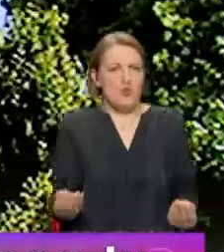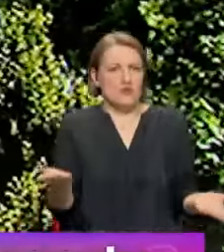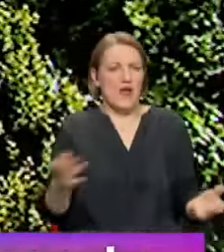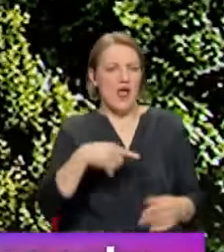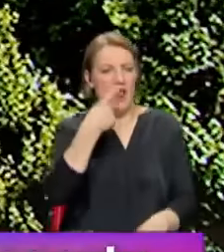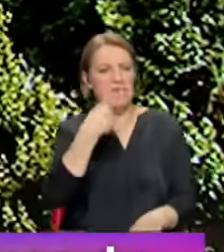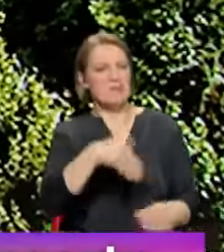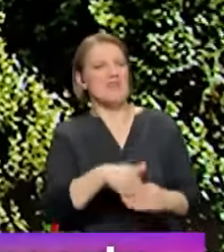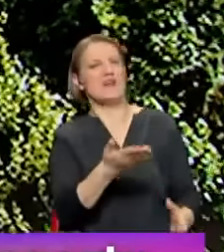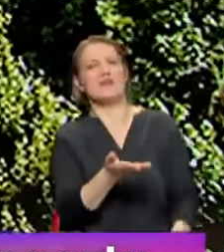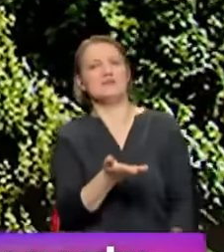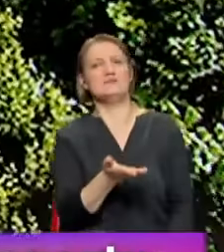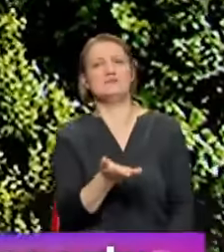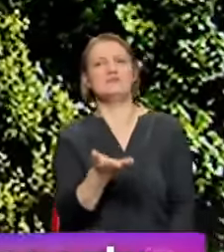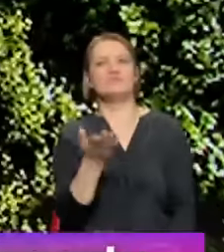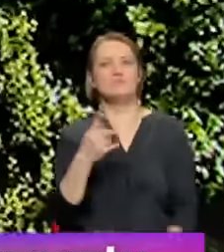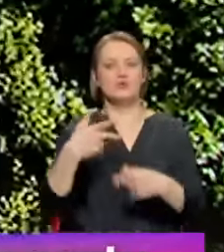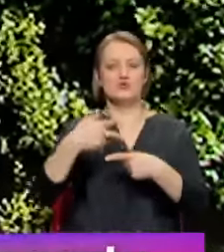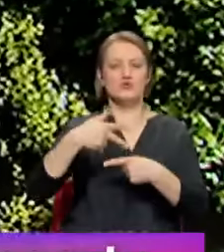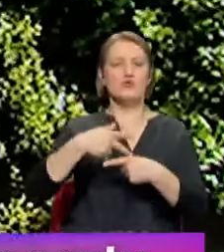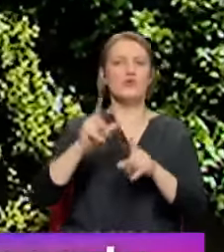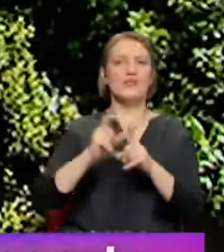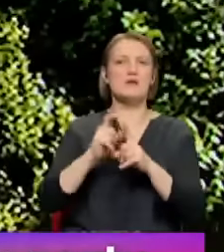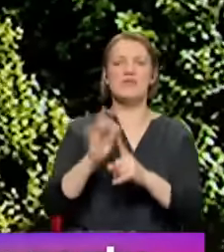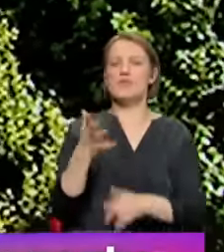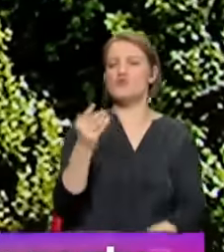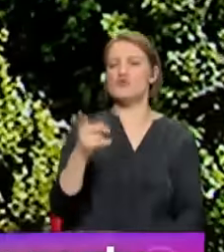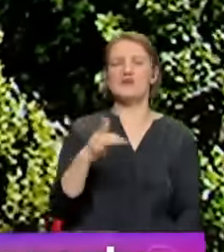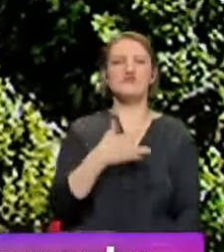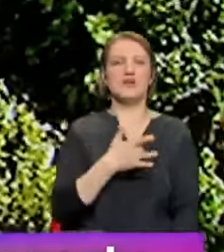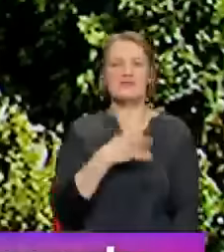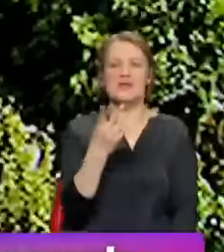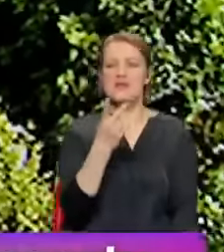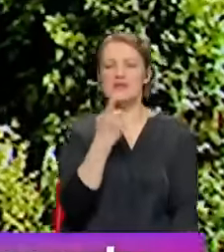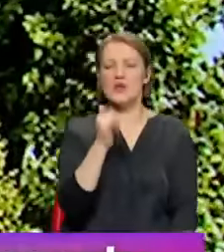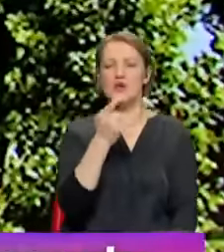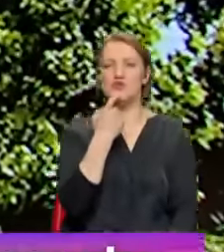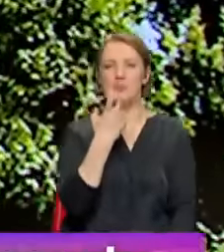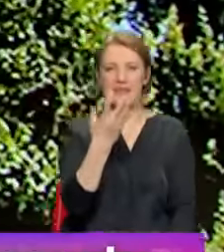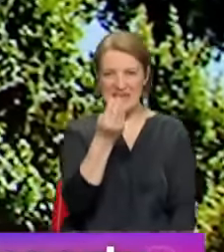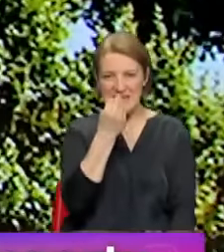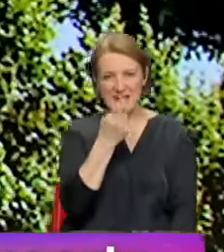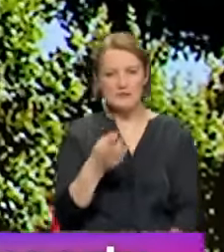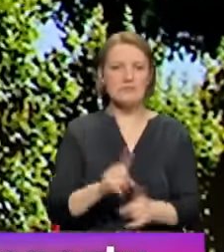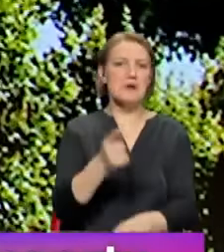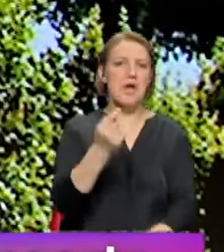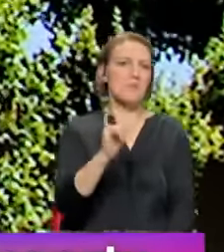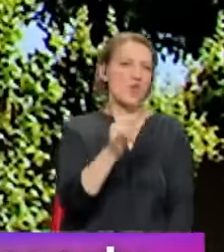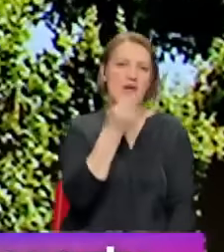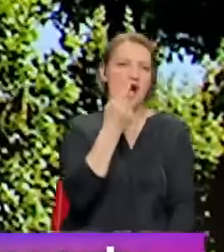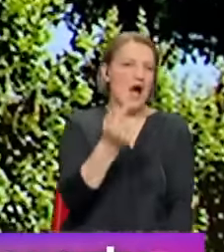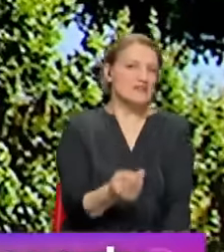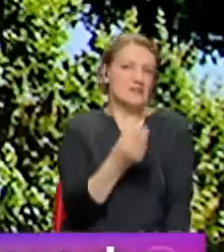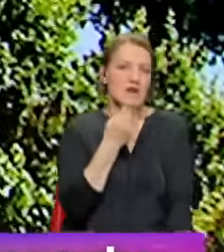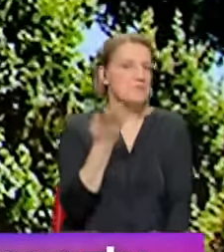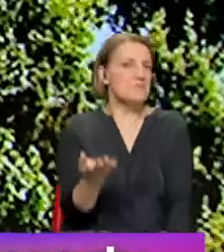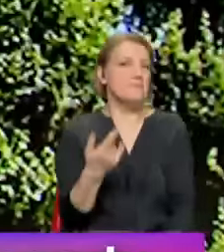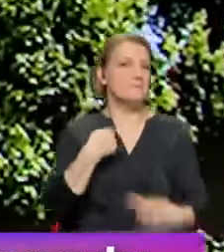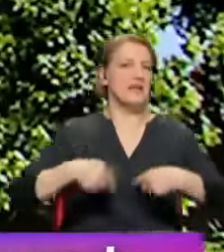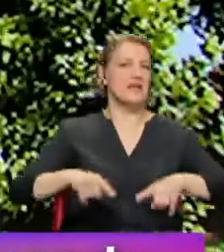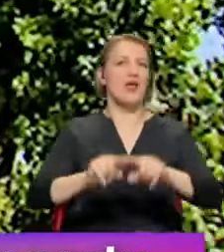Elazığ milletvekiliydi kendisi Zülfü Demirbağ. Ne olacak canım, 2 kilo domates yiyeceğimize yarım kilo iyi veririz, 1 kilo yeriz ama